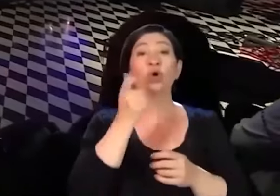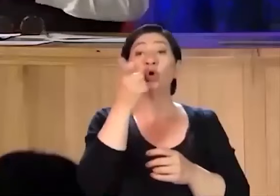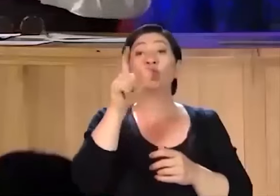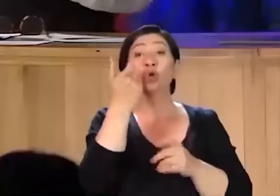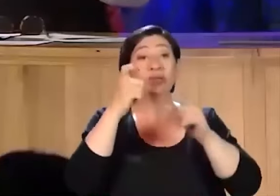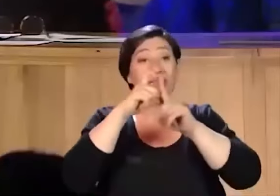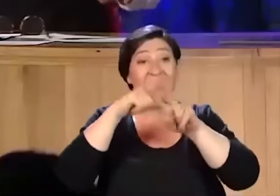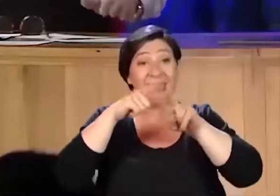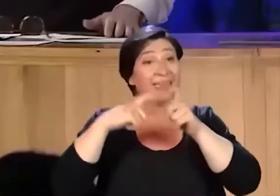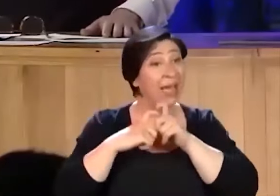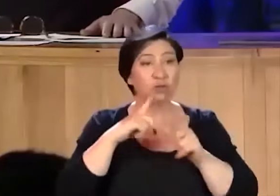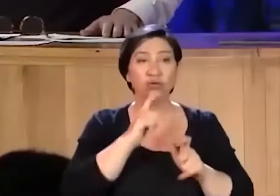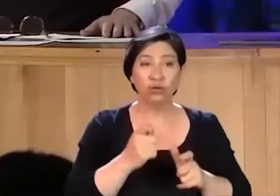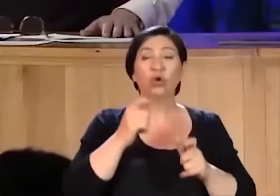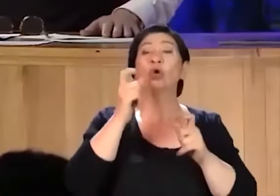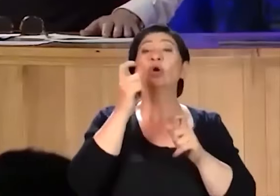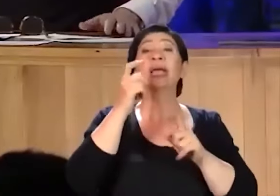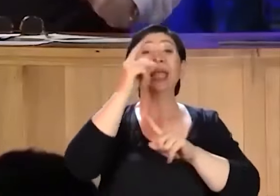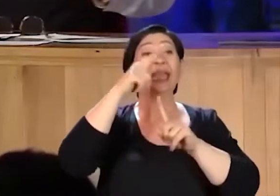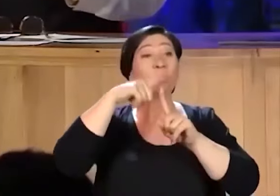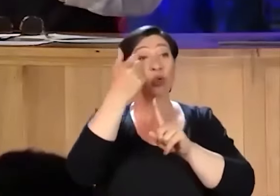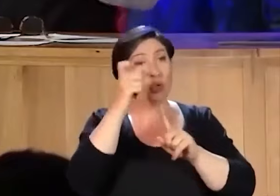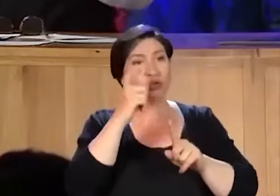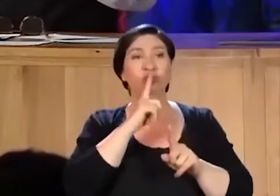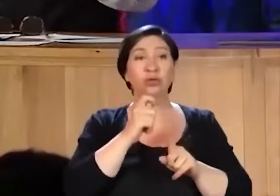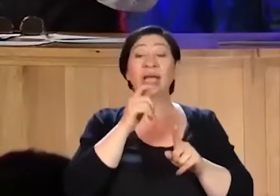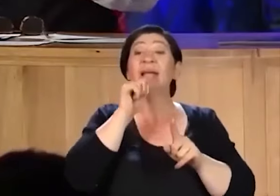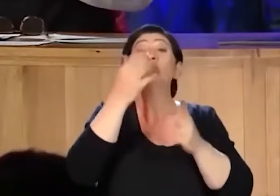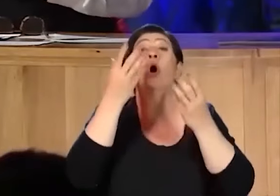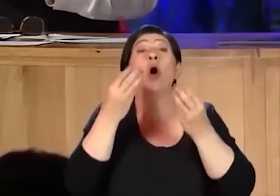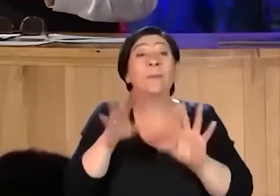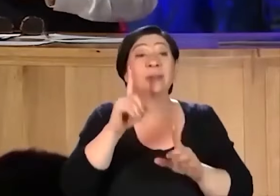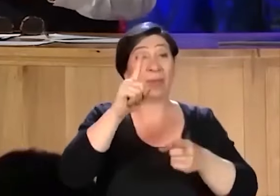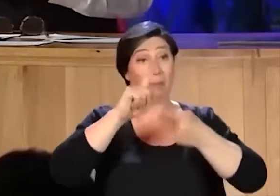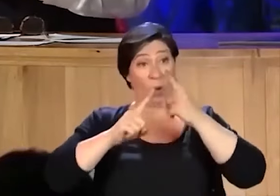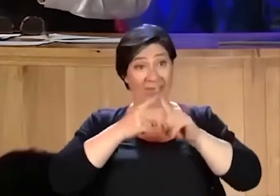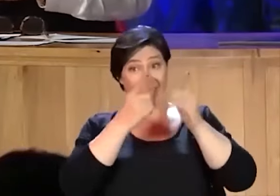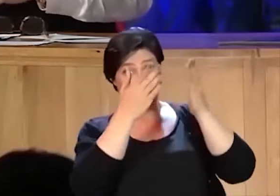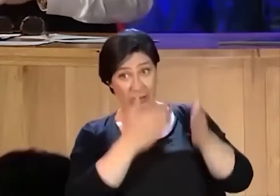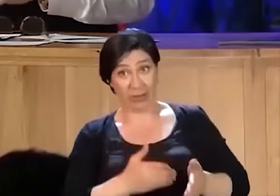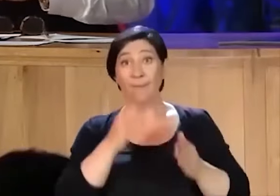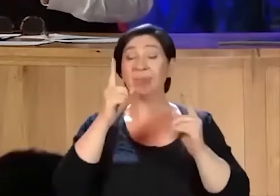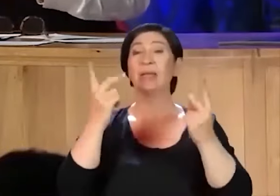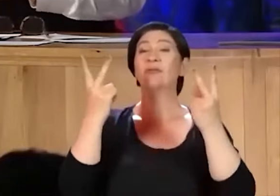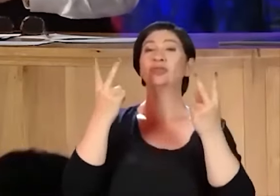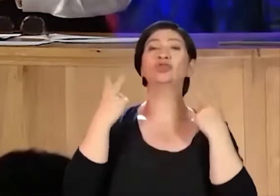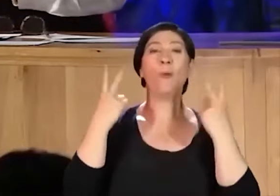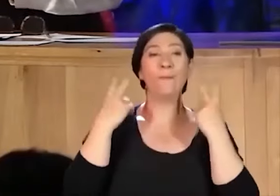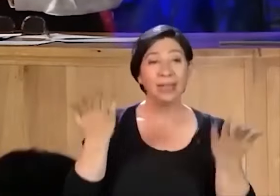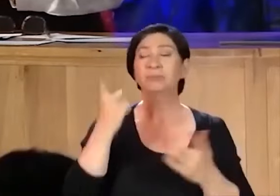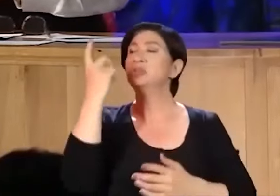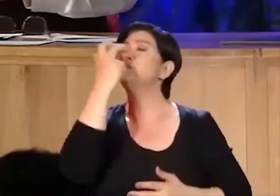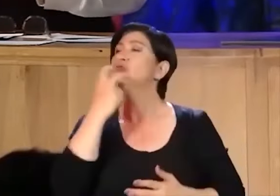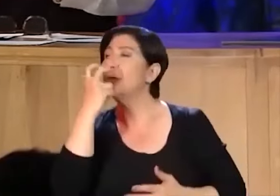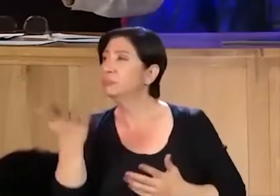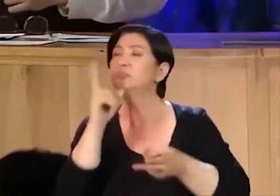Sözlük, İTÜ Sözlük ve birçok sözlük de vardı. Şimdi hiç olmazsa bir siyasi ya da bir gösteri insanı ya da bir müzisyen,